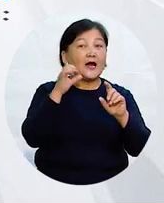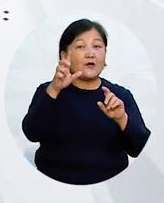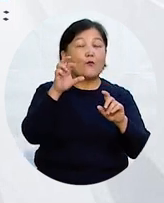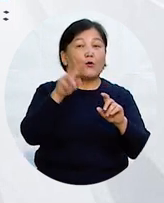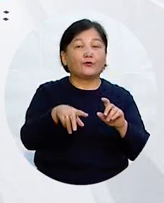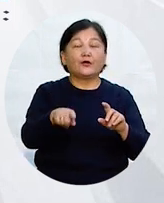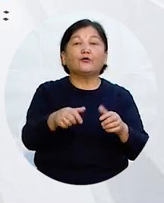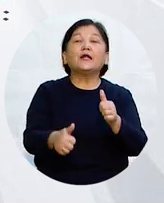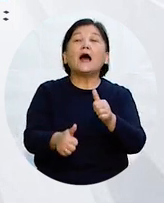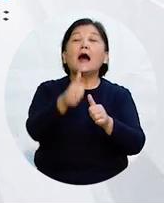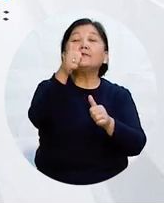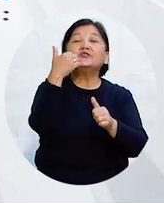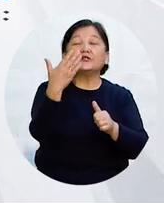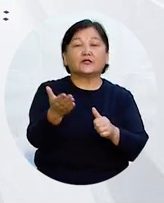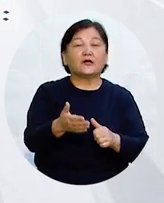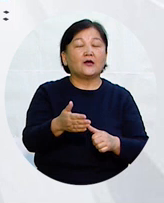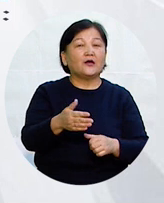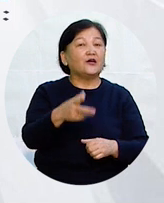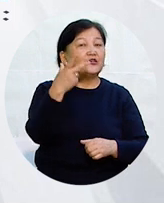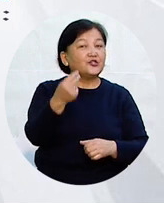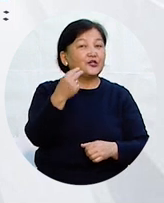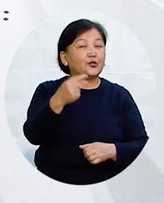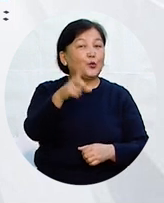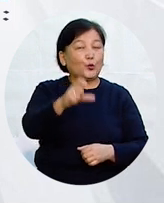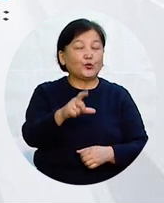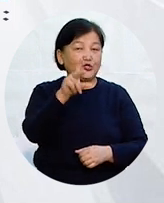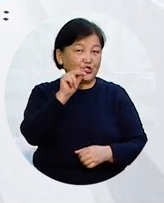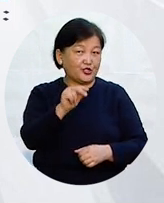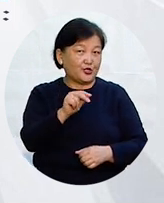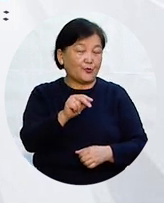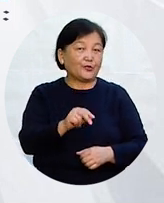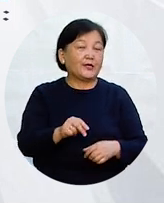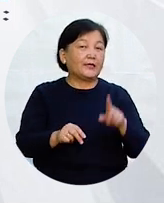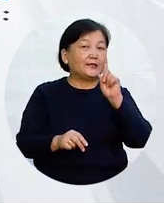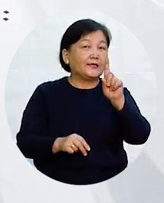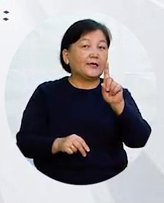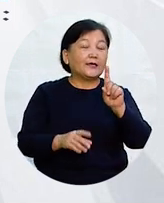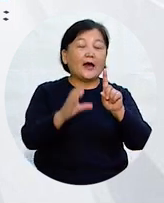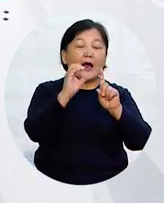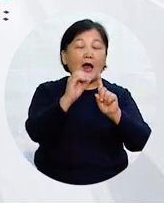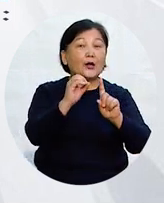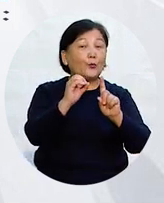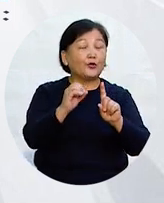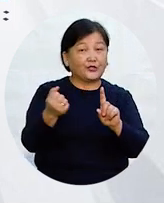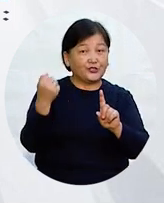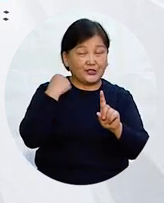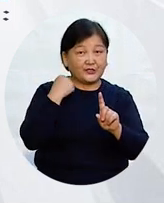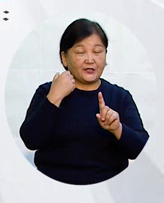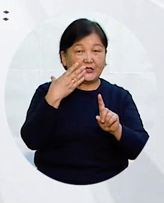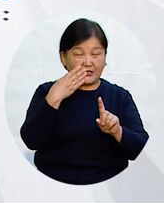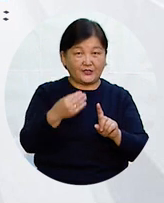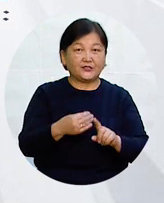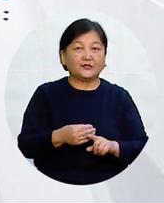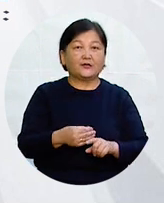амжилт. Жинхэнэ хүн чанар негийг 10 болгож чадна. За чадна гэдэг